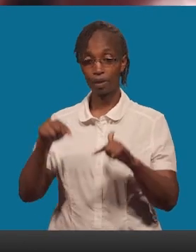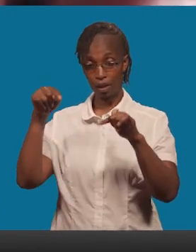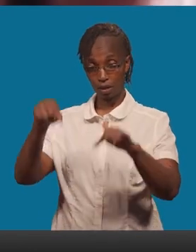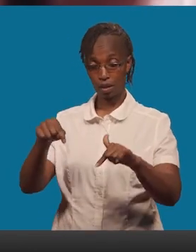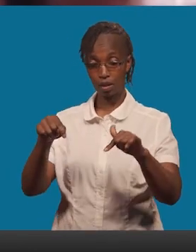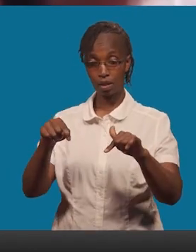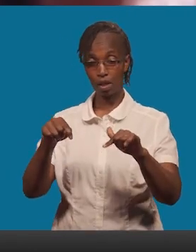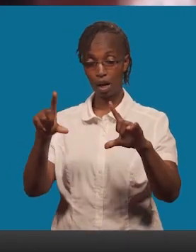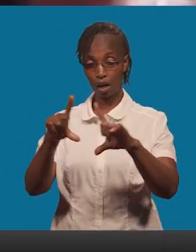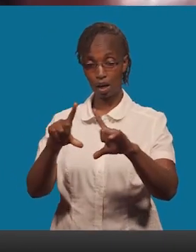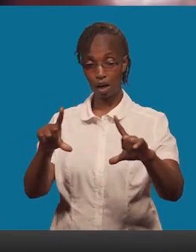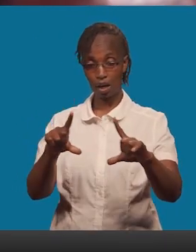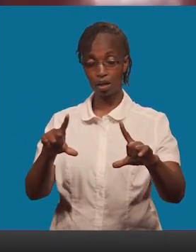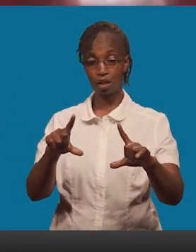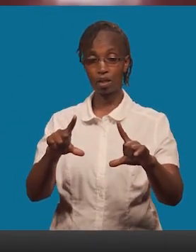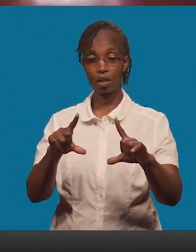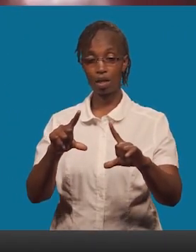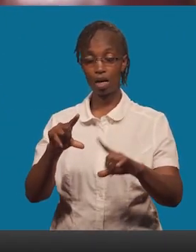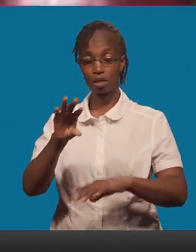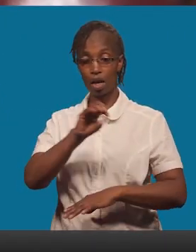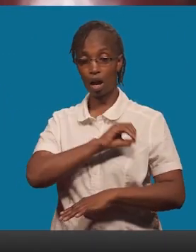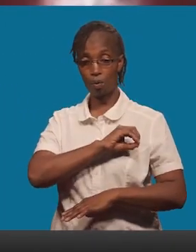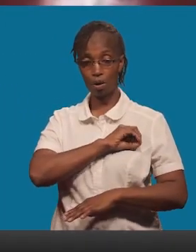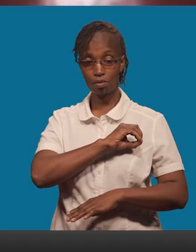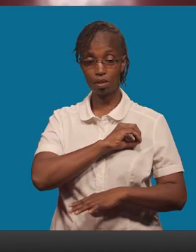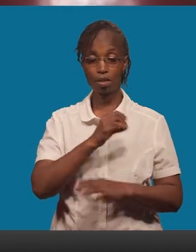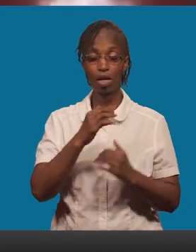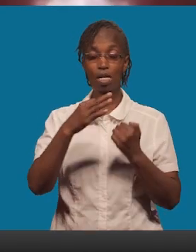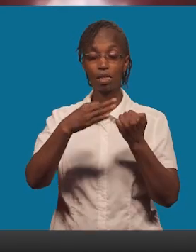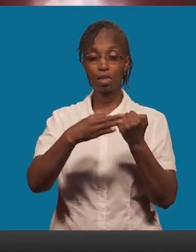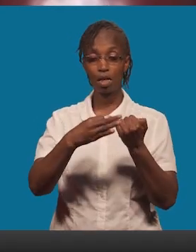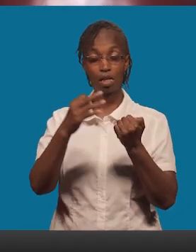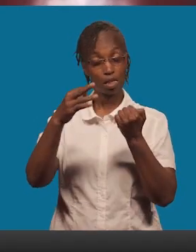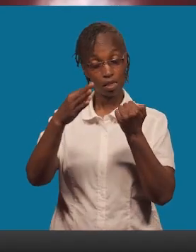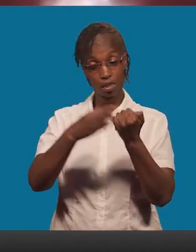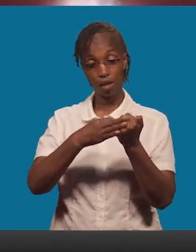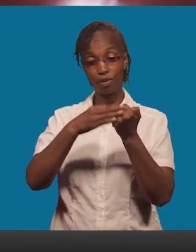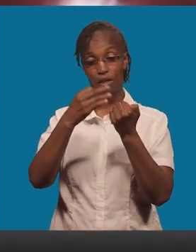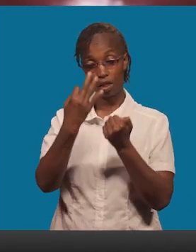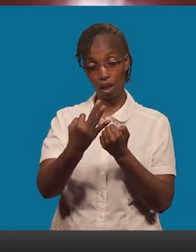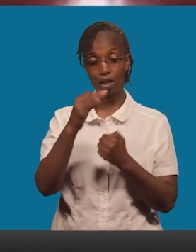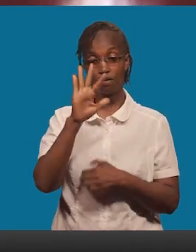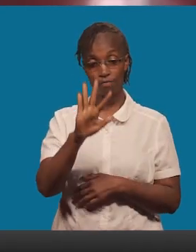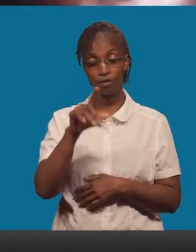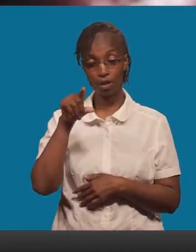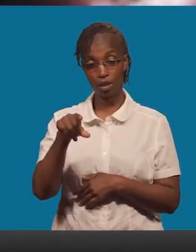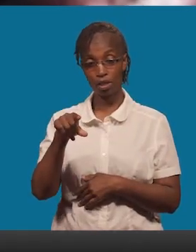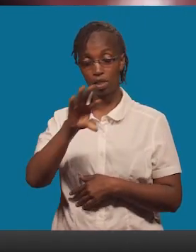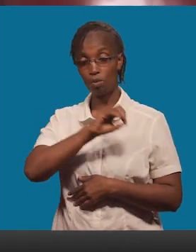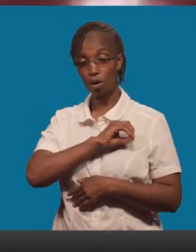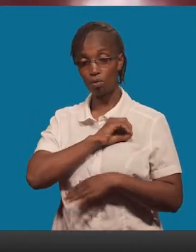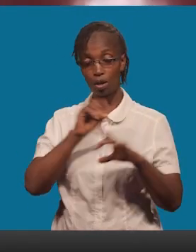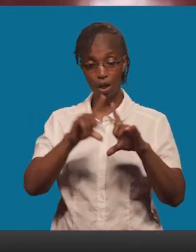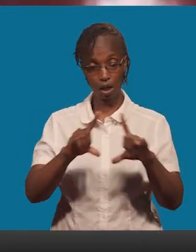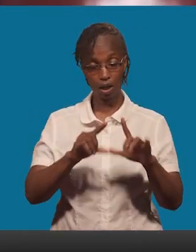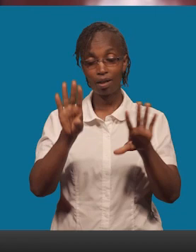shamba yetu isiingiwe. Shamba ni yetu. 735, hiyo ni shamba ya watu wa Gatuanyaga. Sisi ndio